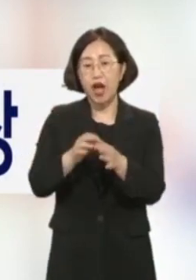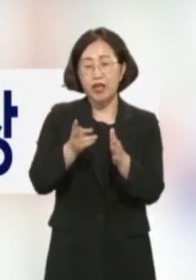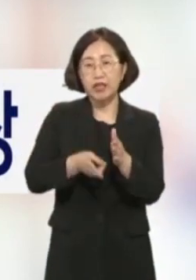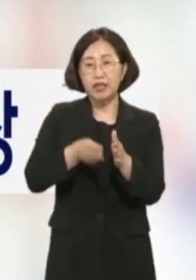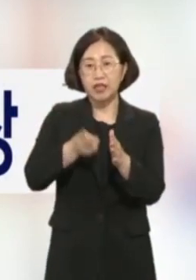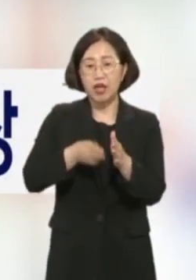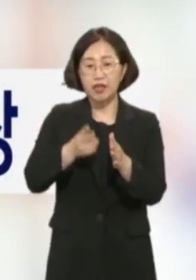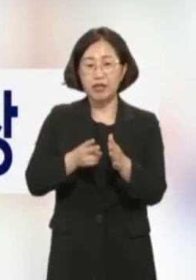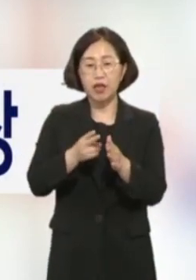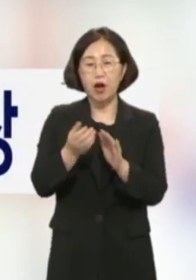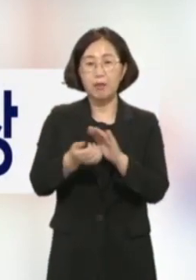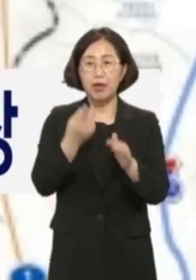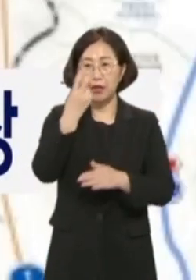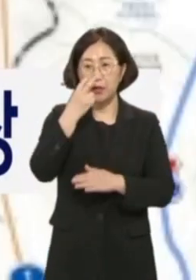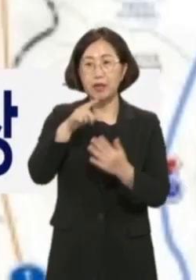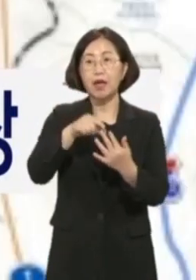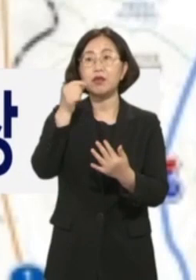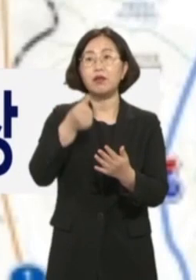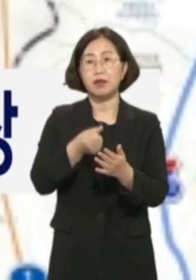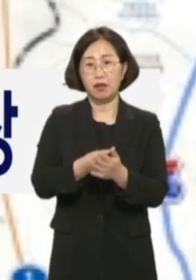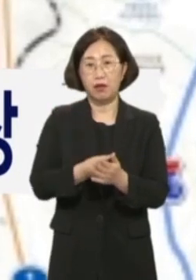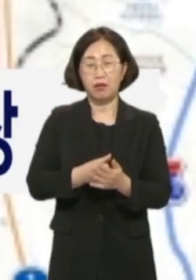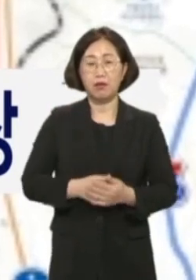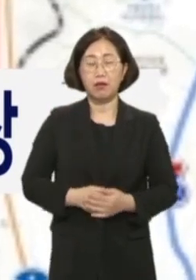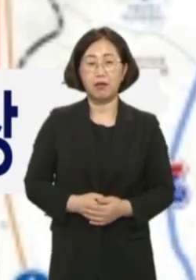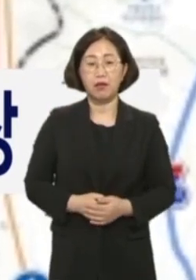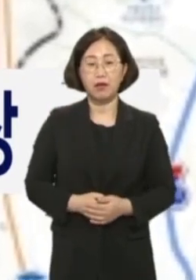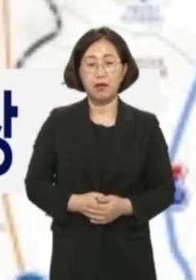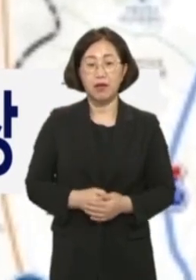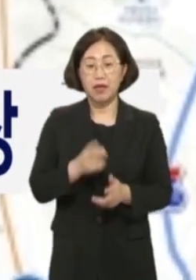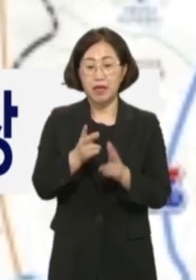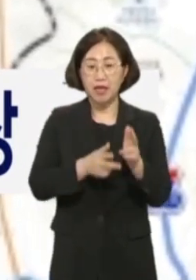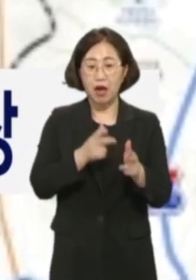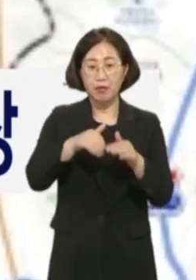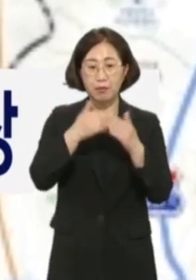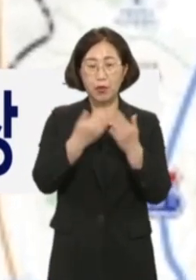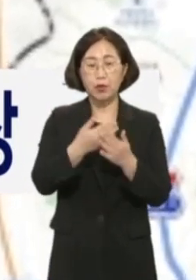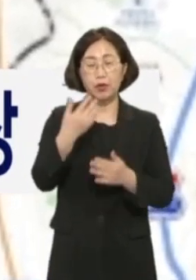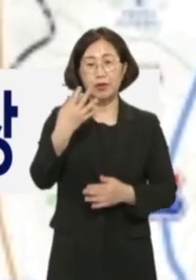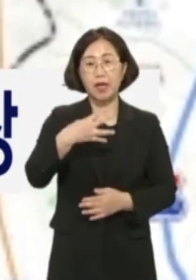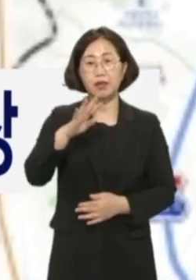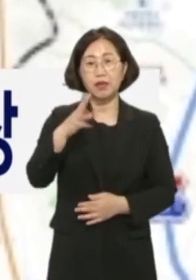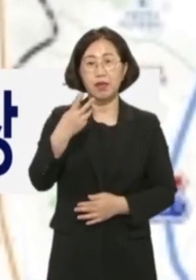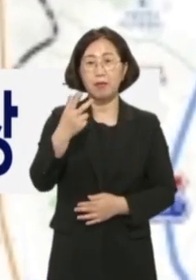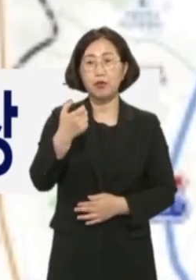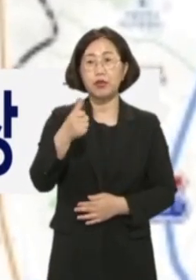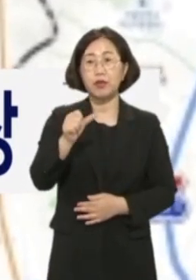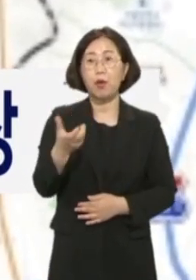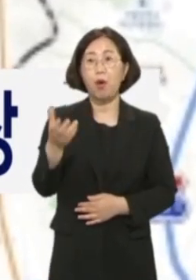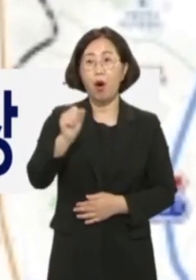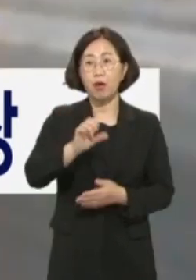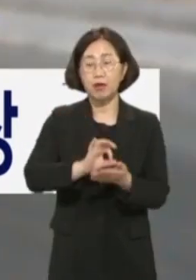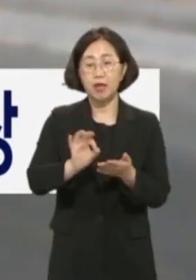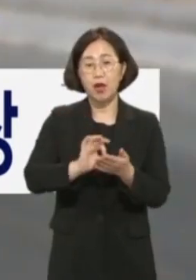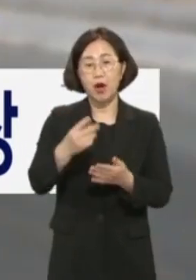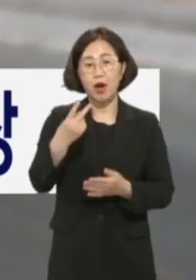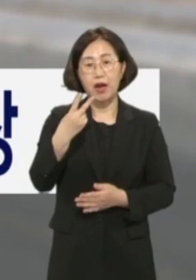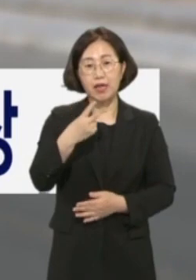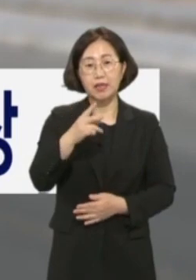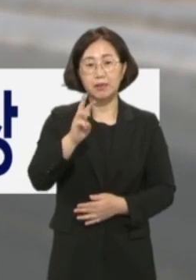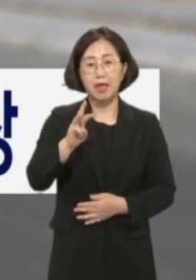예비타당성조사 대상의 선정됐다고 밝혔습니다이 사업은 총 4365억원을 투입해